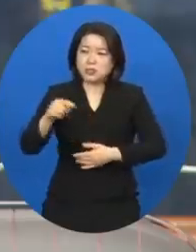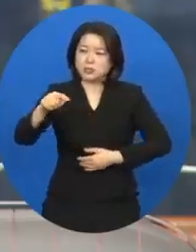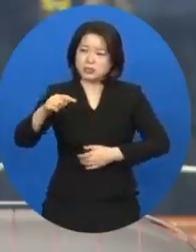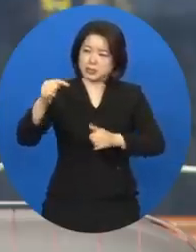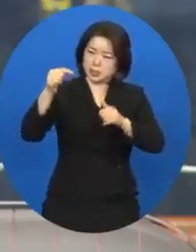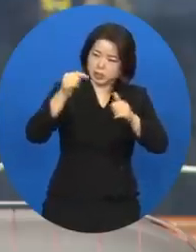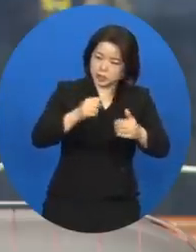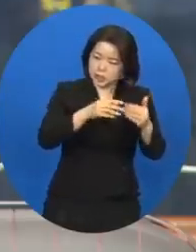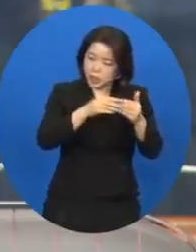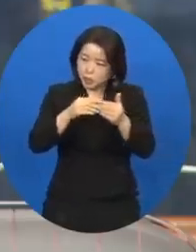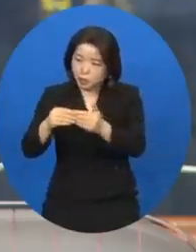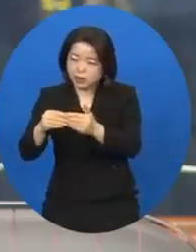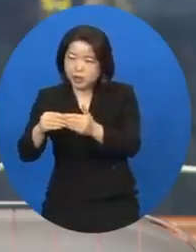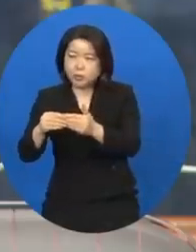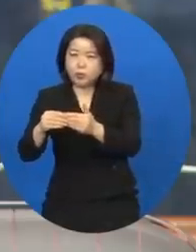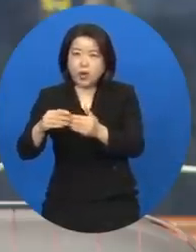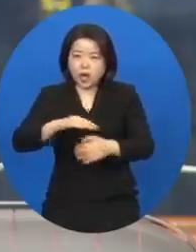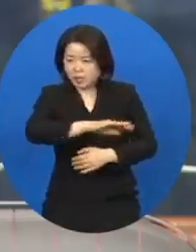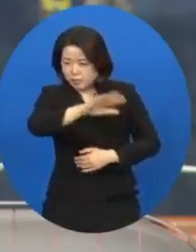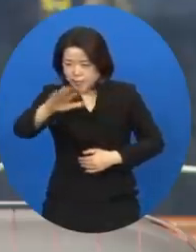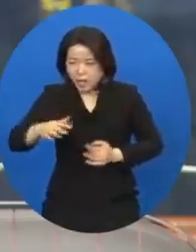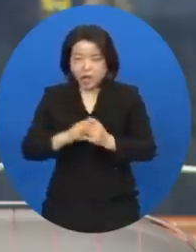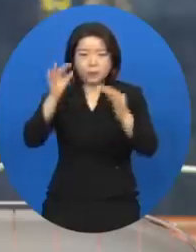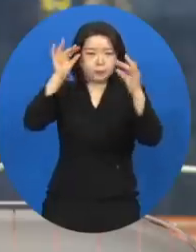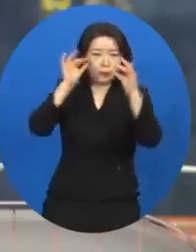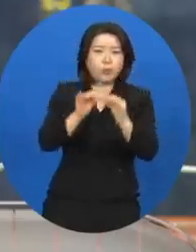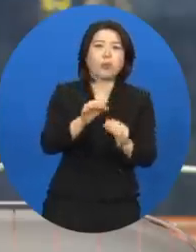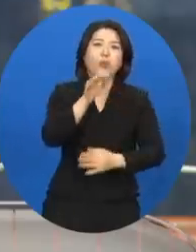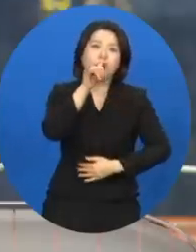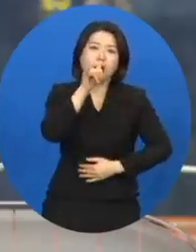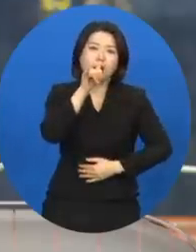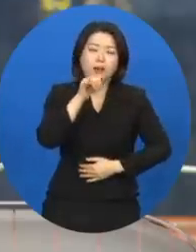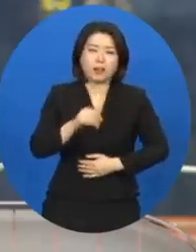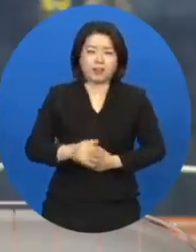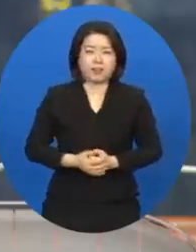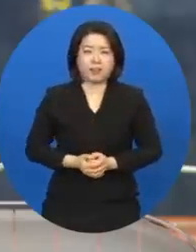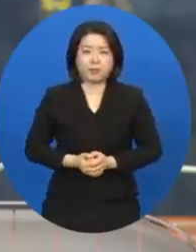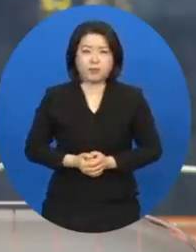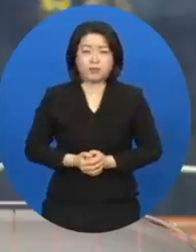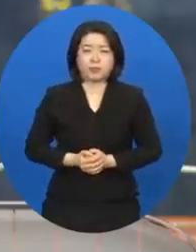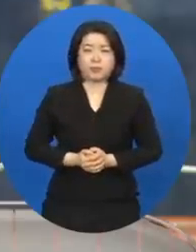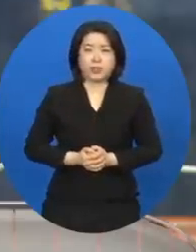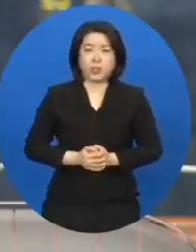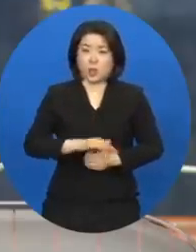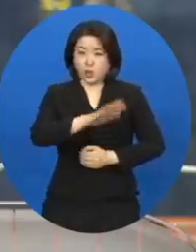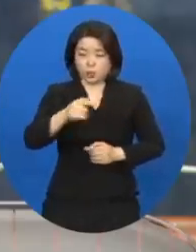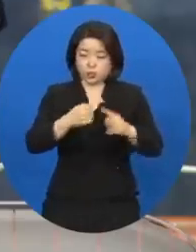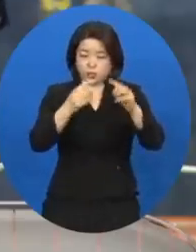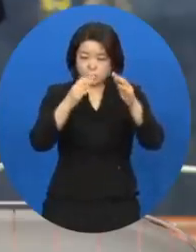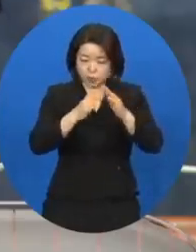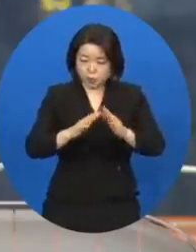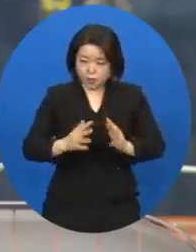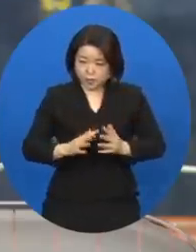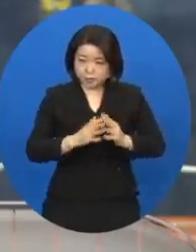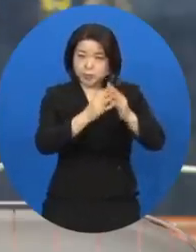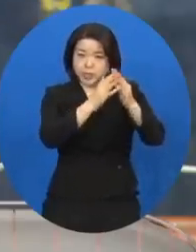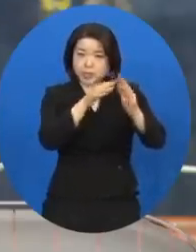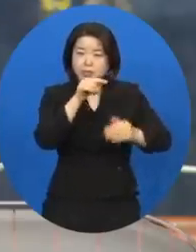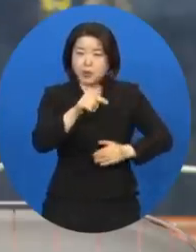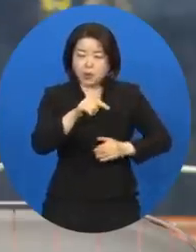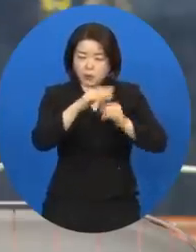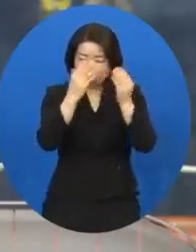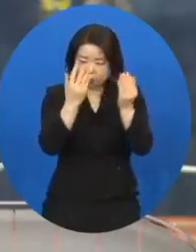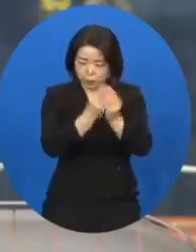인도하신다고 그때 당시 교인들이 다 동의했기 때문에 예배당을 정말 기적과 같이